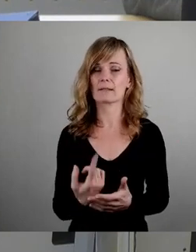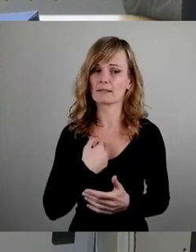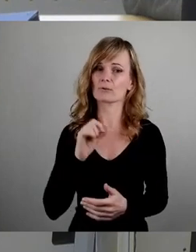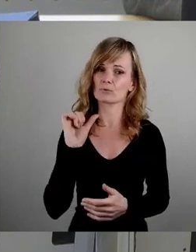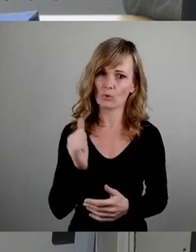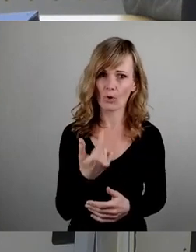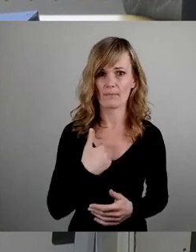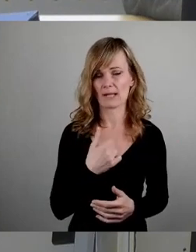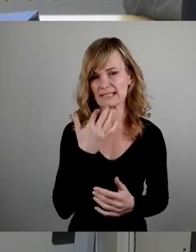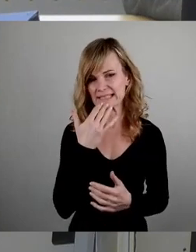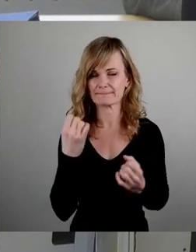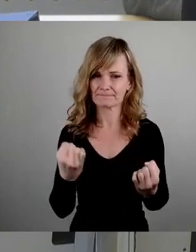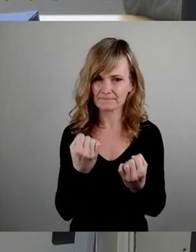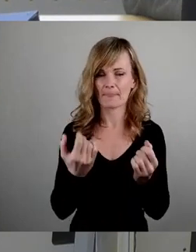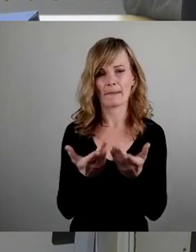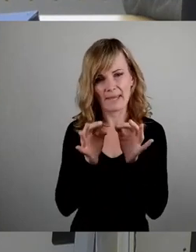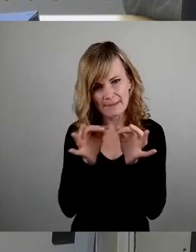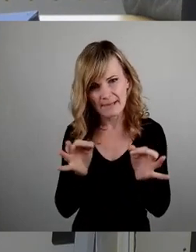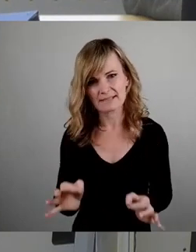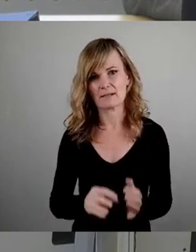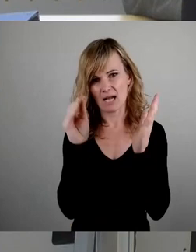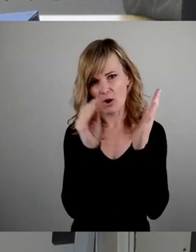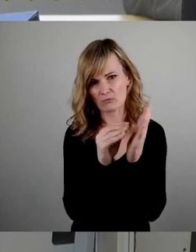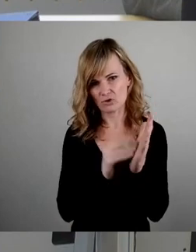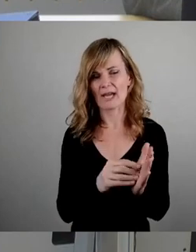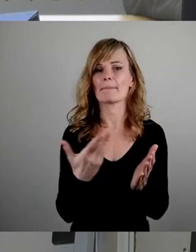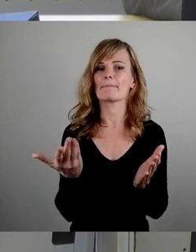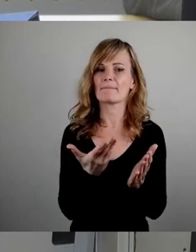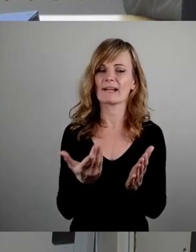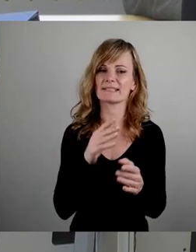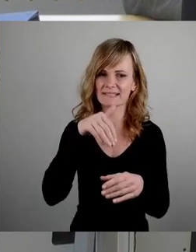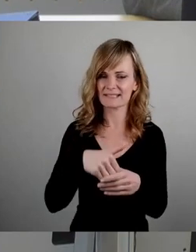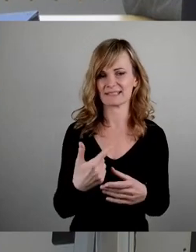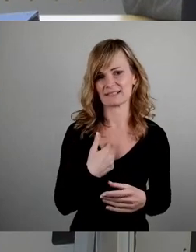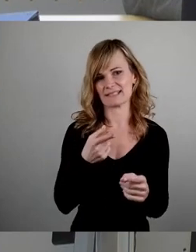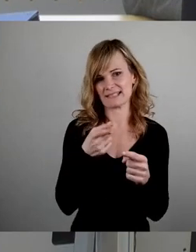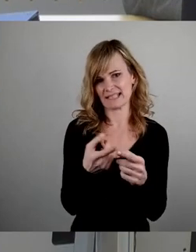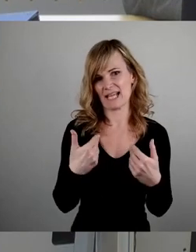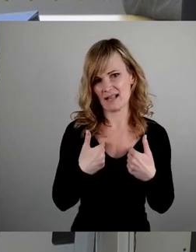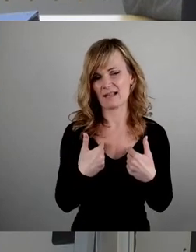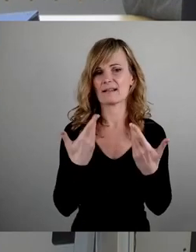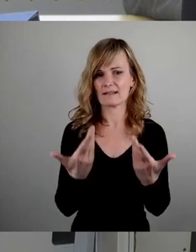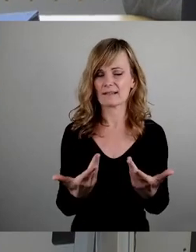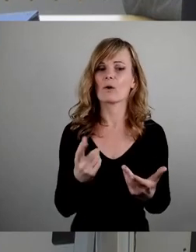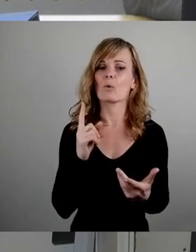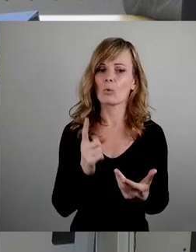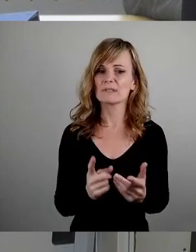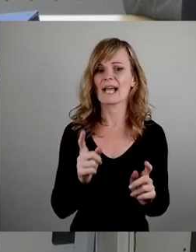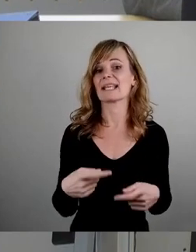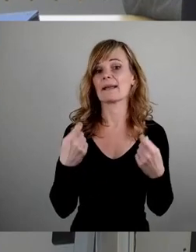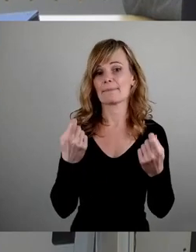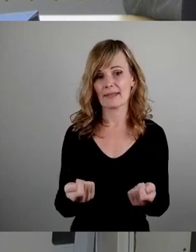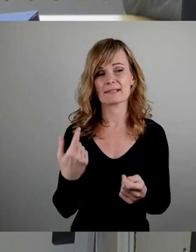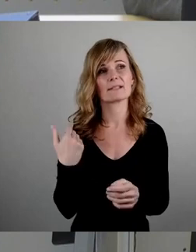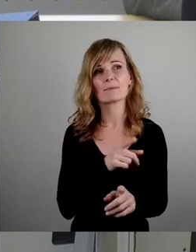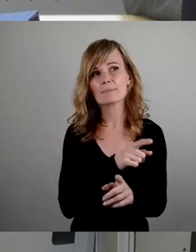mich bemüht, es deutlicher zu machen, worum es uns geht. Und außerdem haben wir das Ergebnis, also